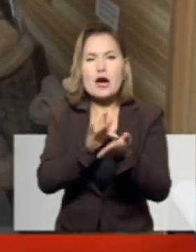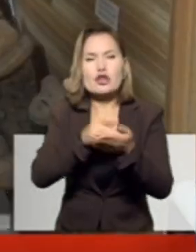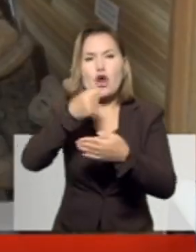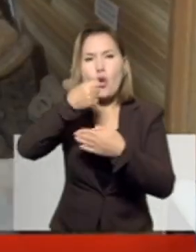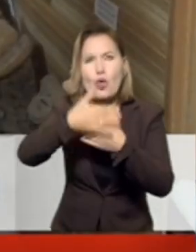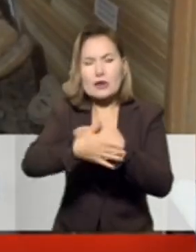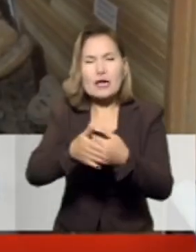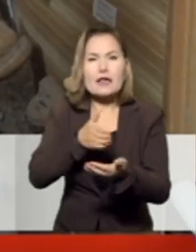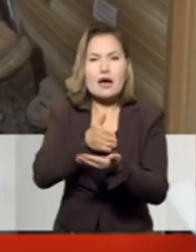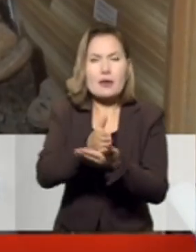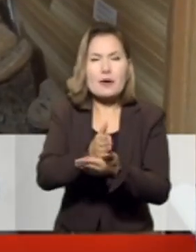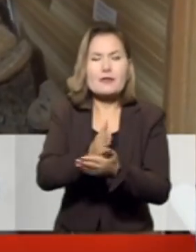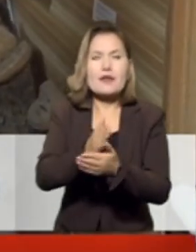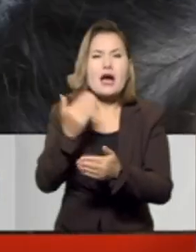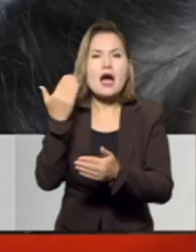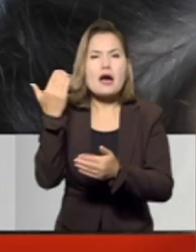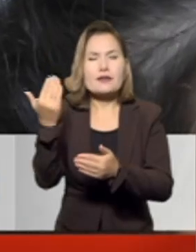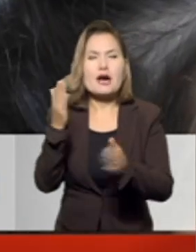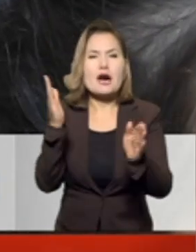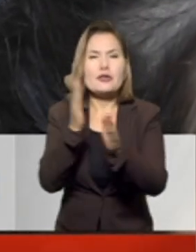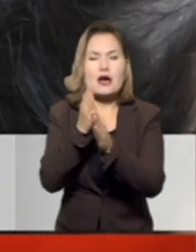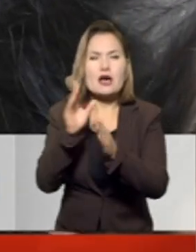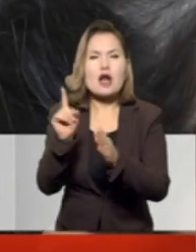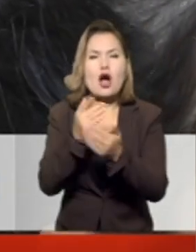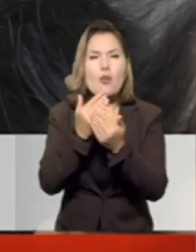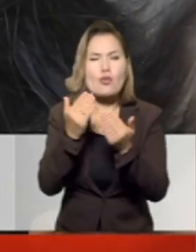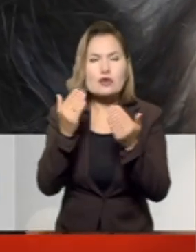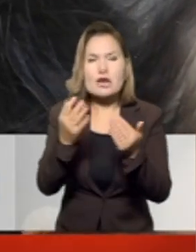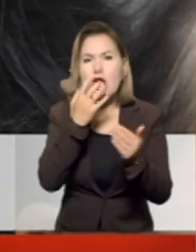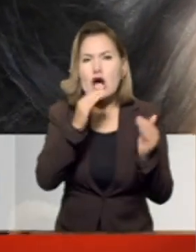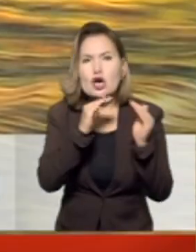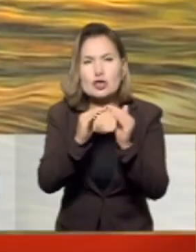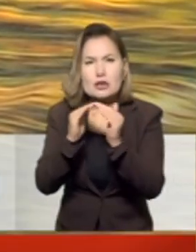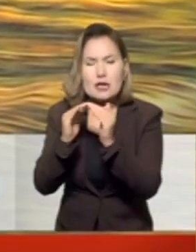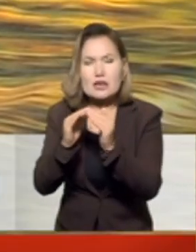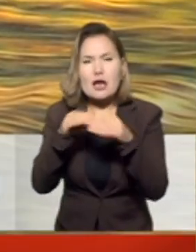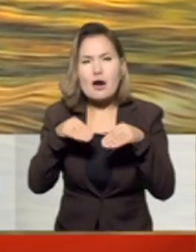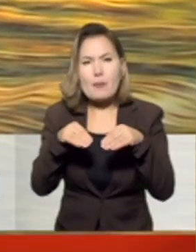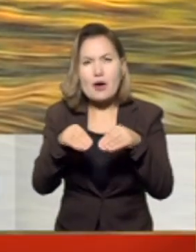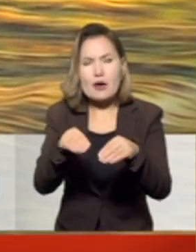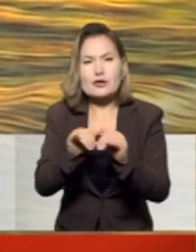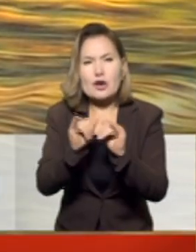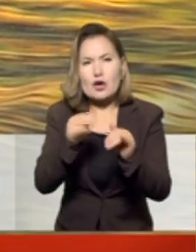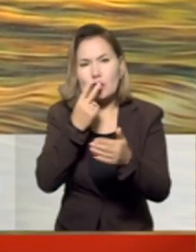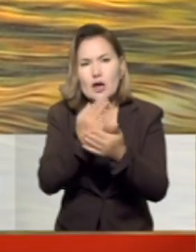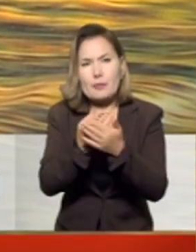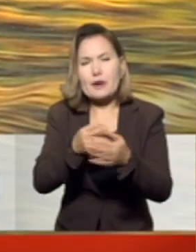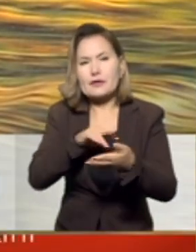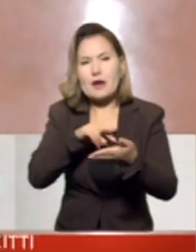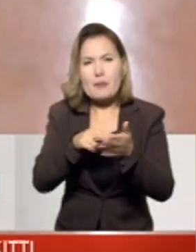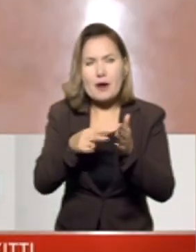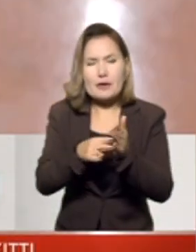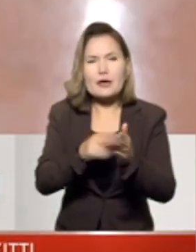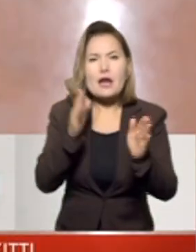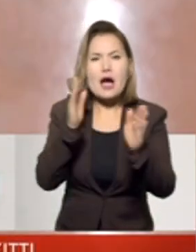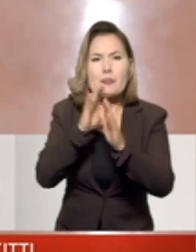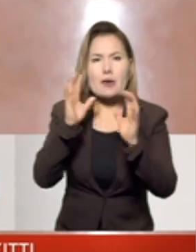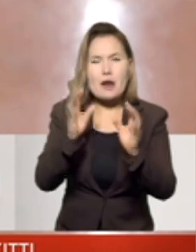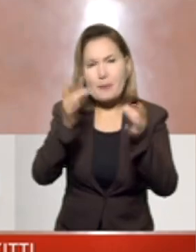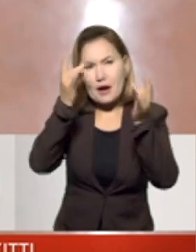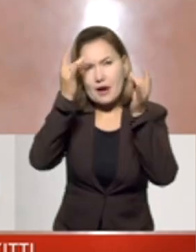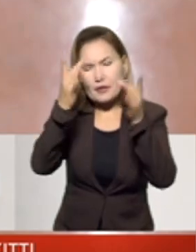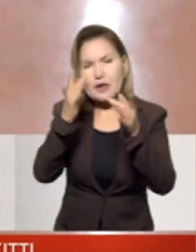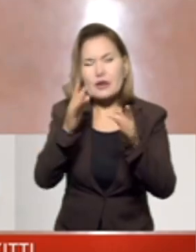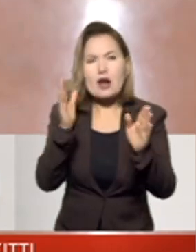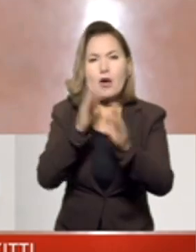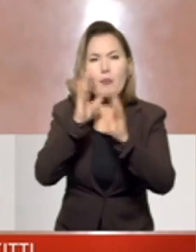орталығына барды. Ондағы экологиялық музейді аралап, жылыжай жұмысымен танысты. Жасыл әлем экологиялық шарасының мақсаты экологиялық мәдениетті